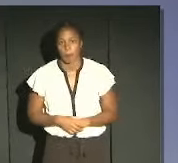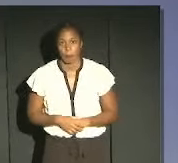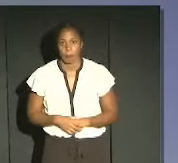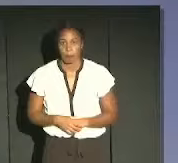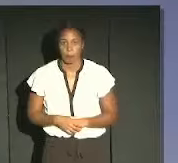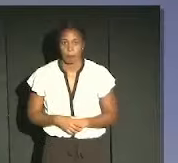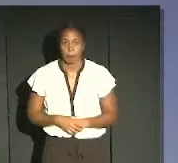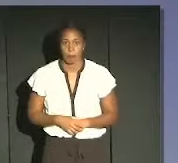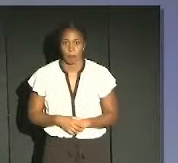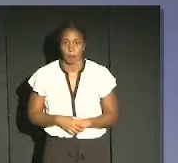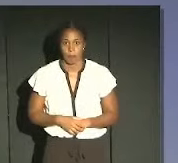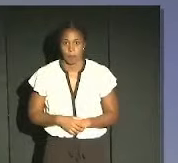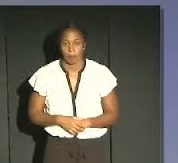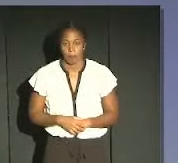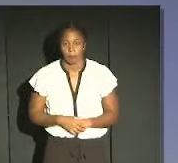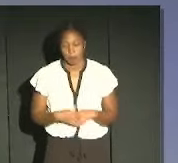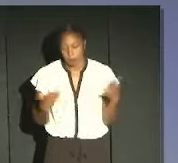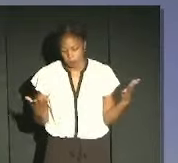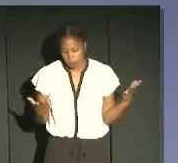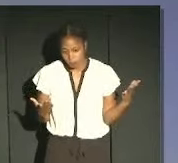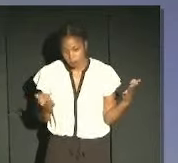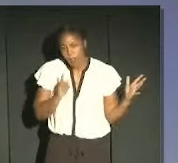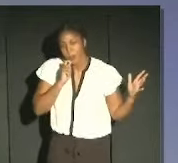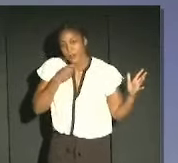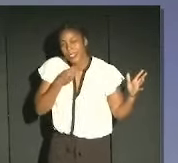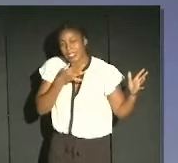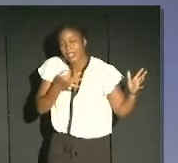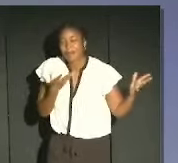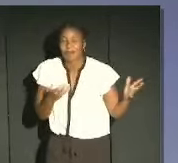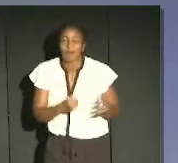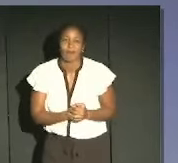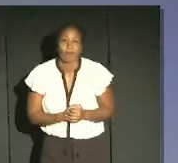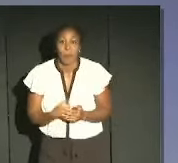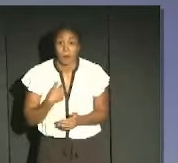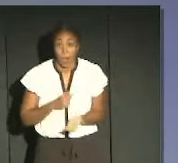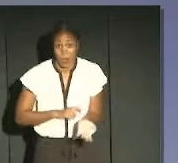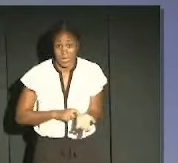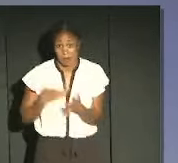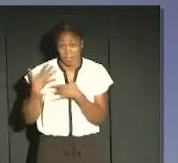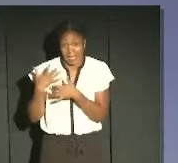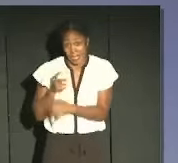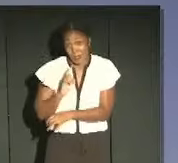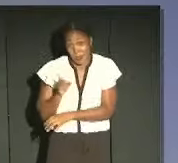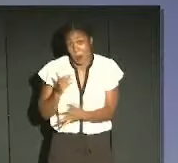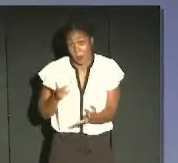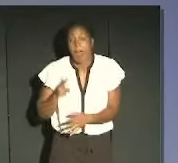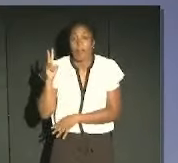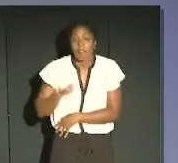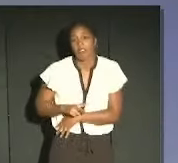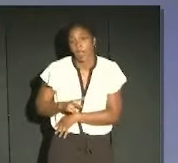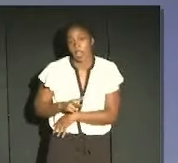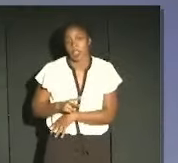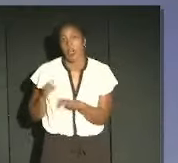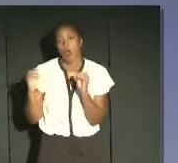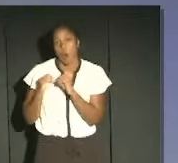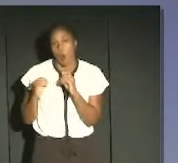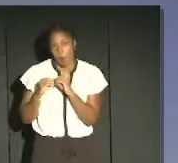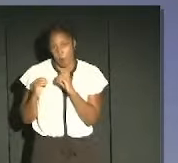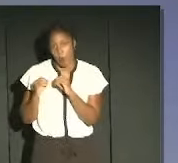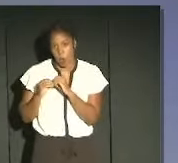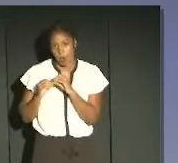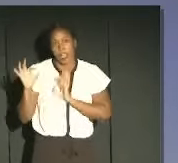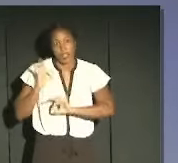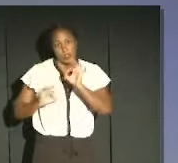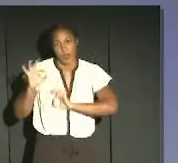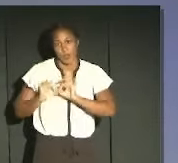européen je vais vous faire petite confidence je suis pas martiniquaise même si j'ai ma tante et mon oncle qui sont dans la